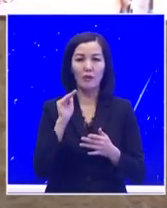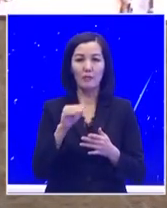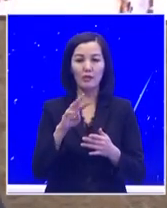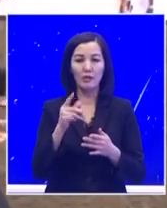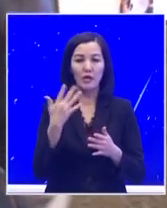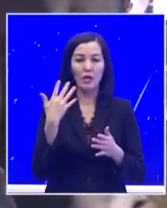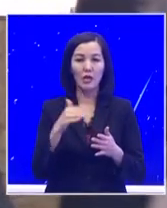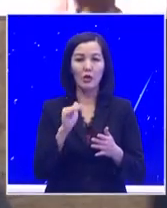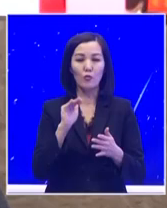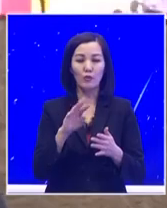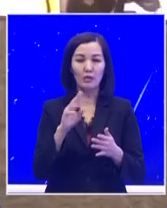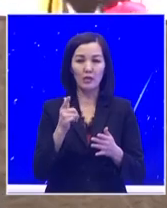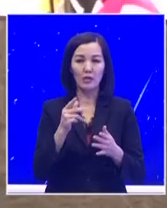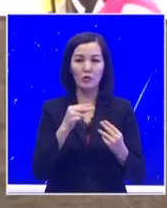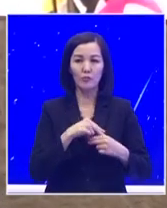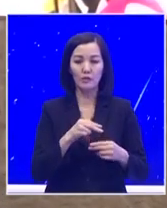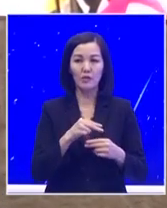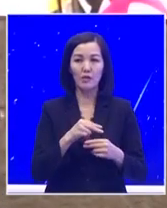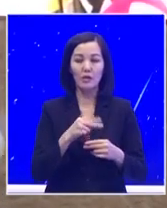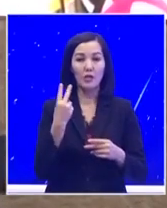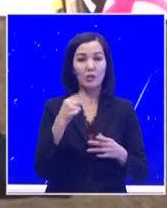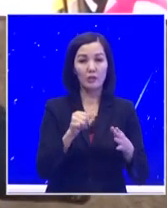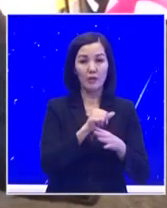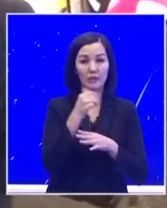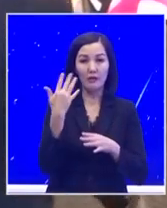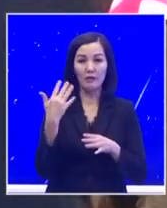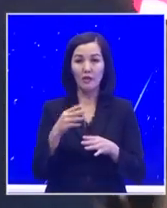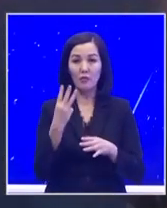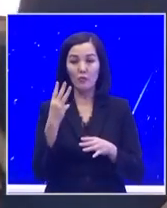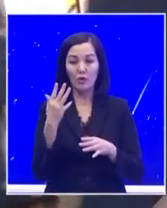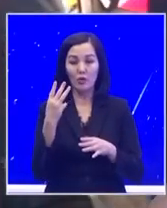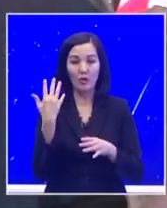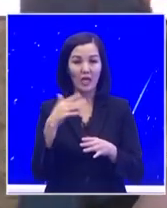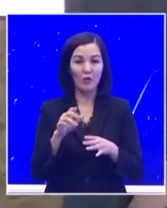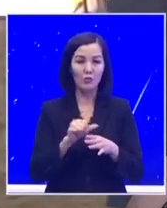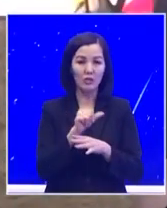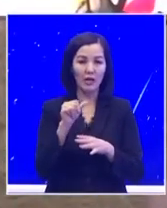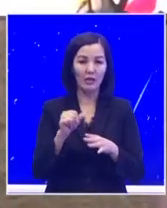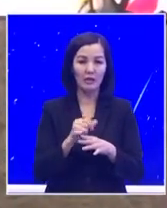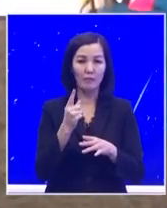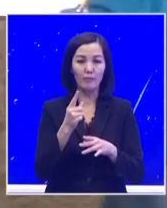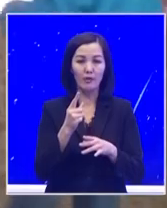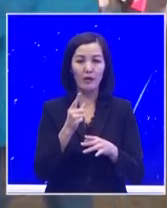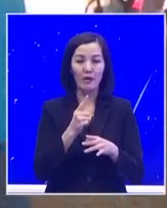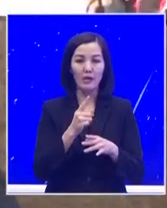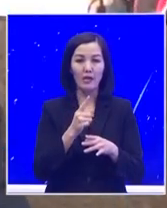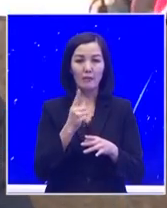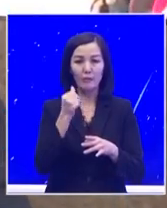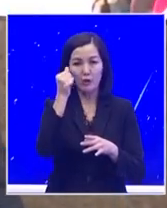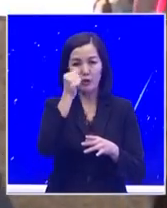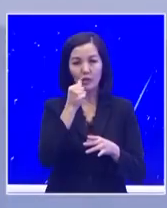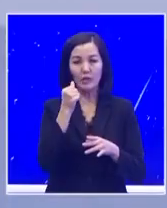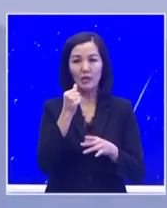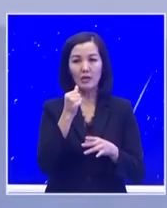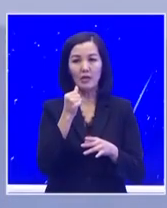50 сағат өтесе 50 мың теңге, өзі екі түрі бар, 20 сағаттың 50 сағаты. Бір волонтер жылына 70 сағат сонда студент кредит өте